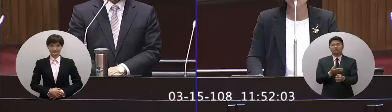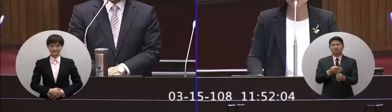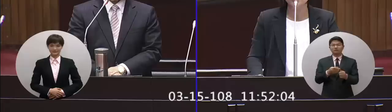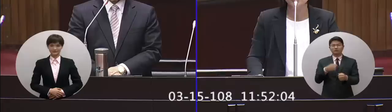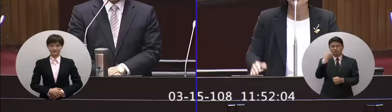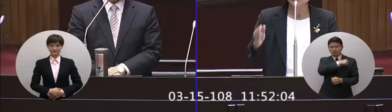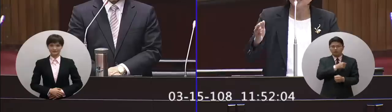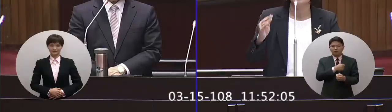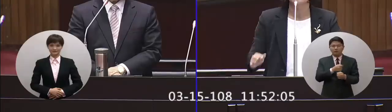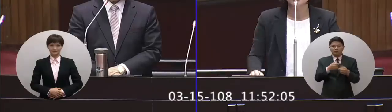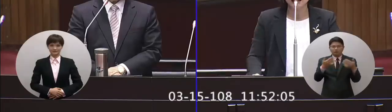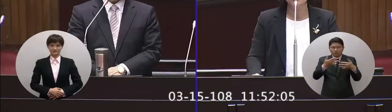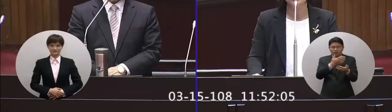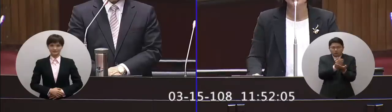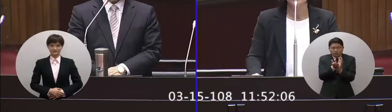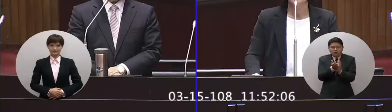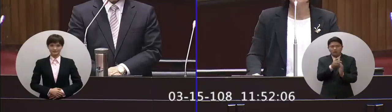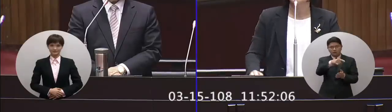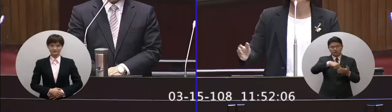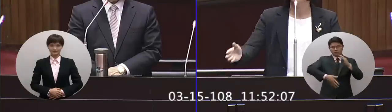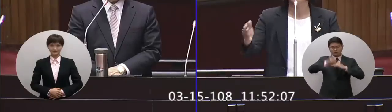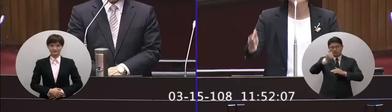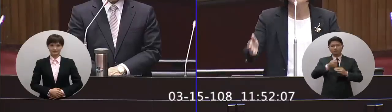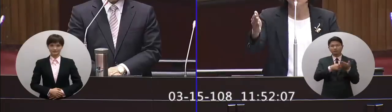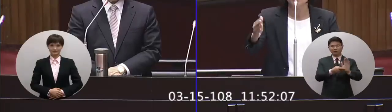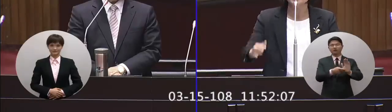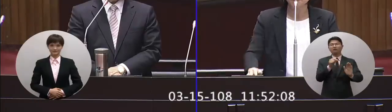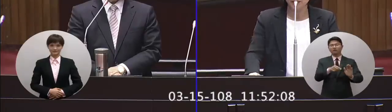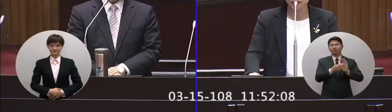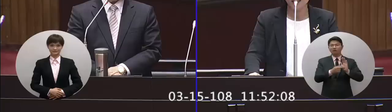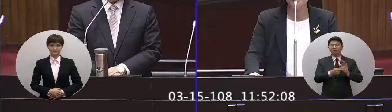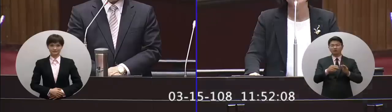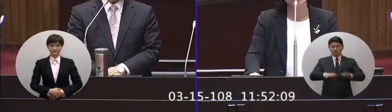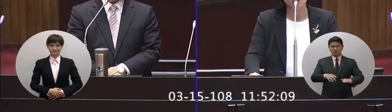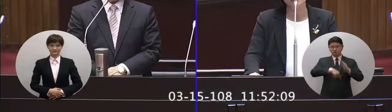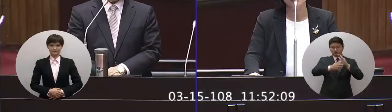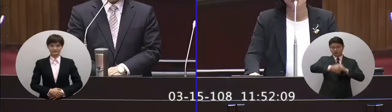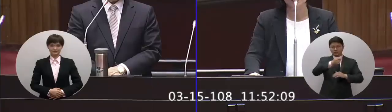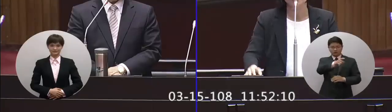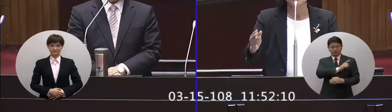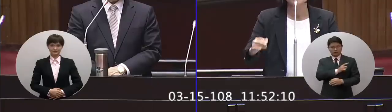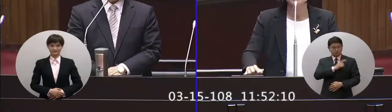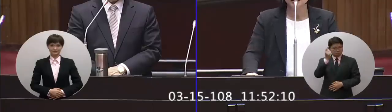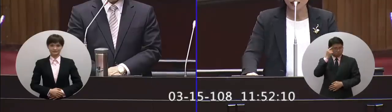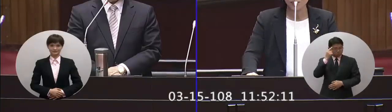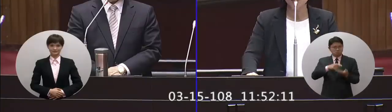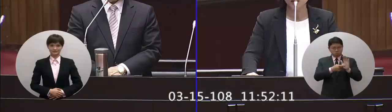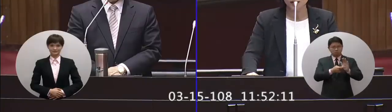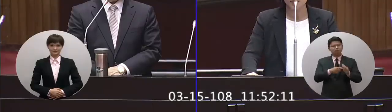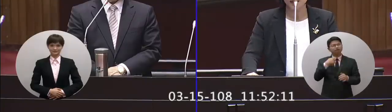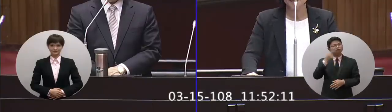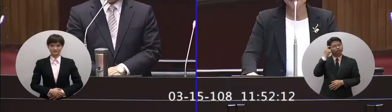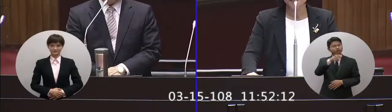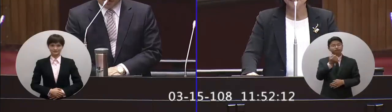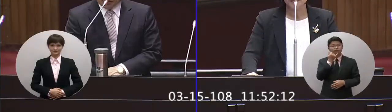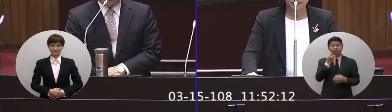湾的种种问题，院长您来呈现。所以从头到尾由院长本人来做观念的表述，这院长应该没有问